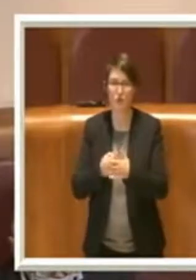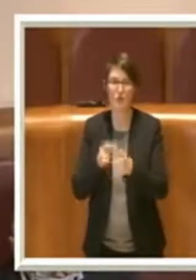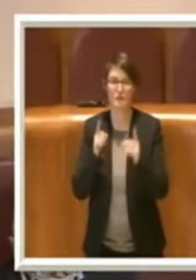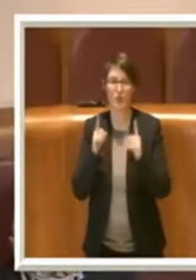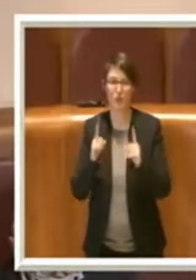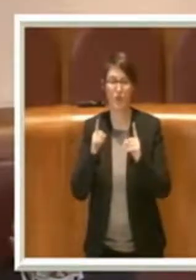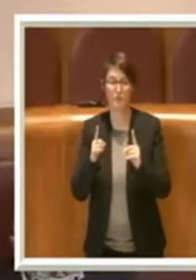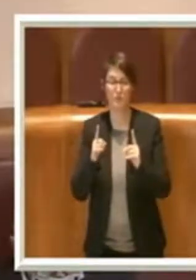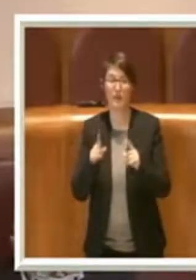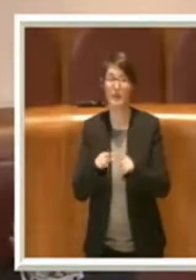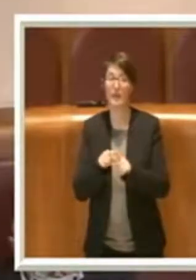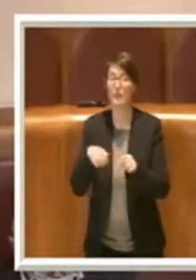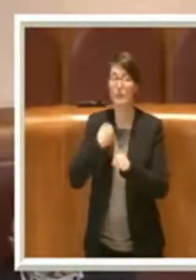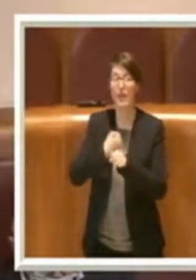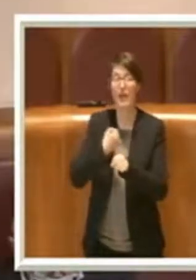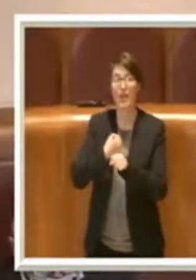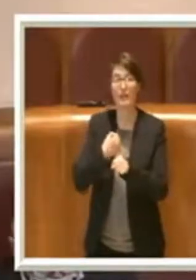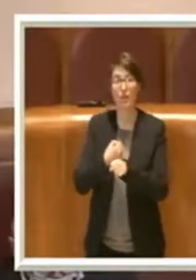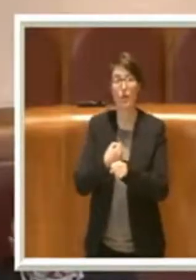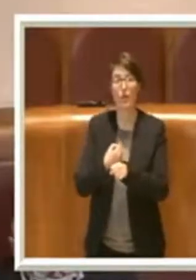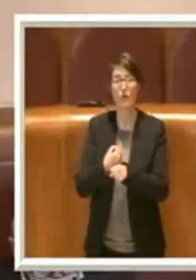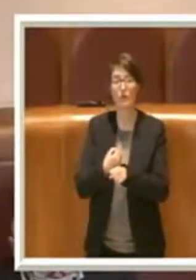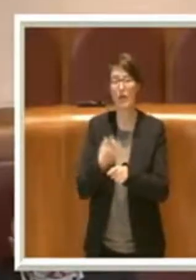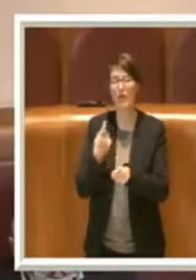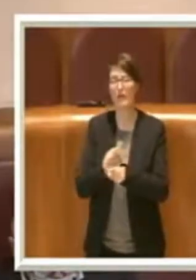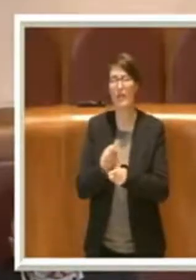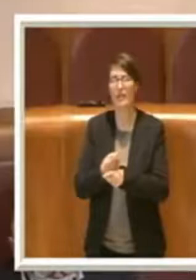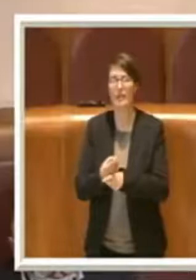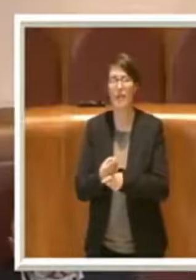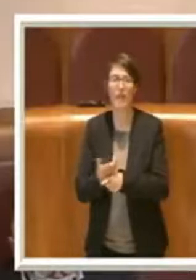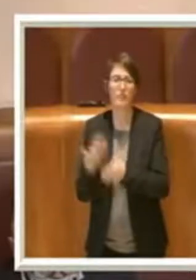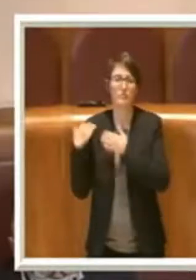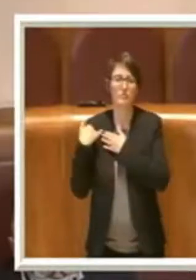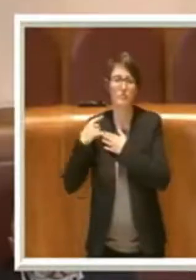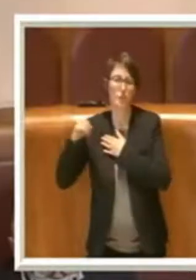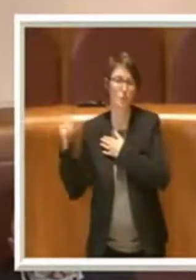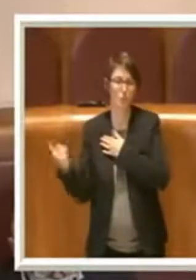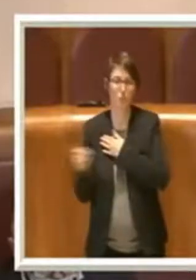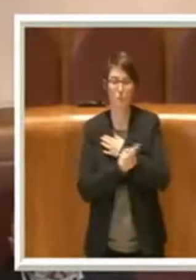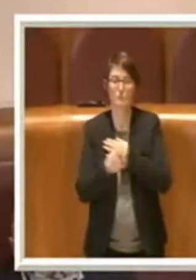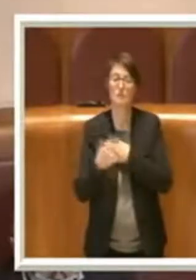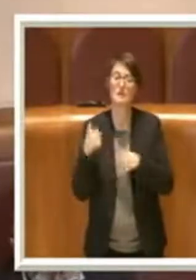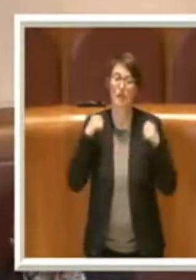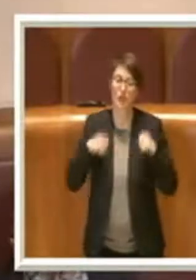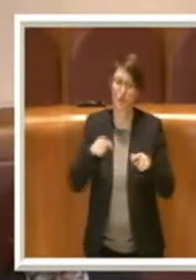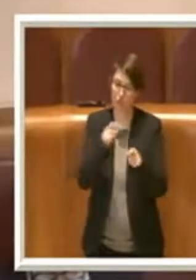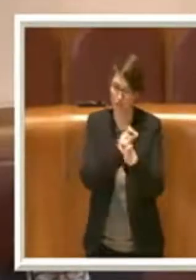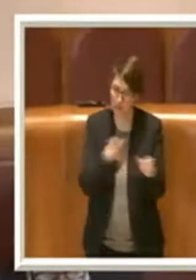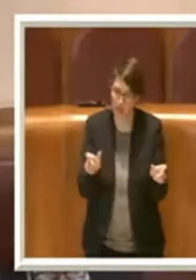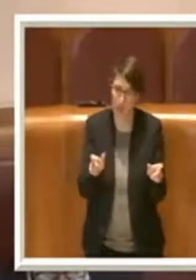un lavoro che deve essere di tutti, deve essere del cittadino, deve essere